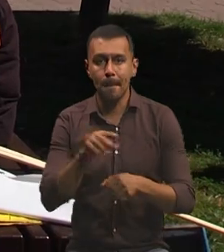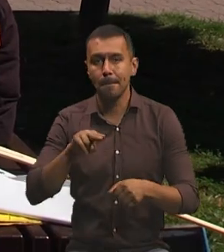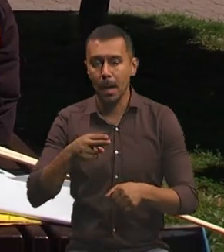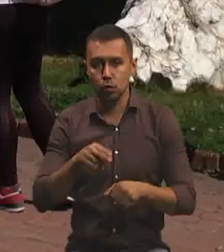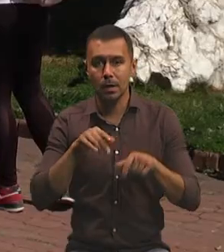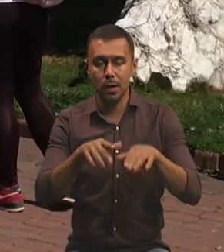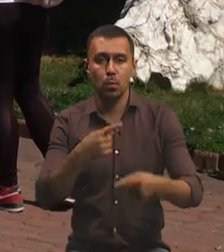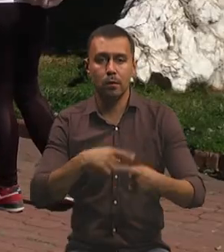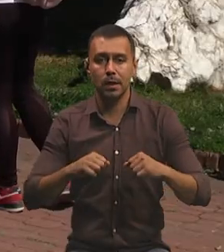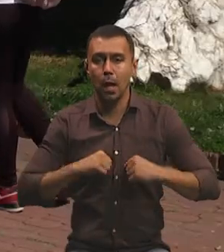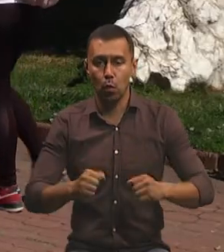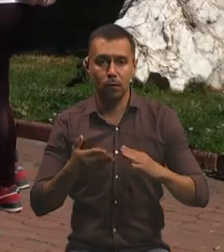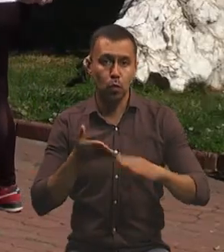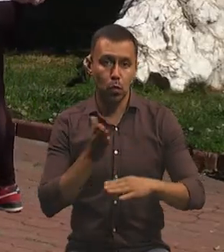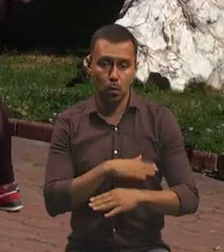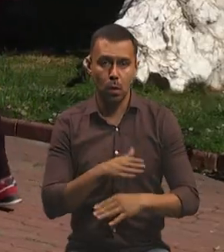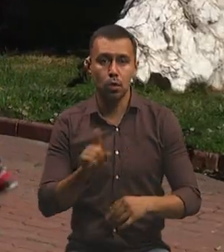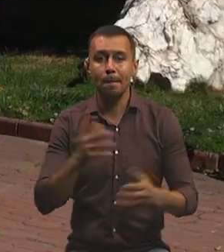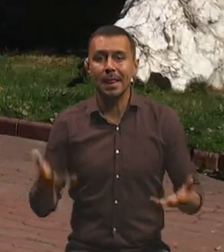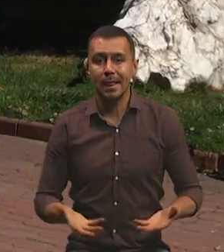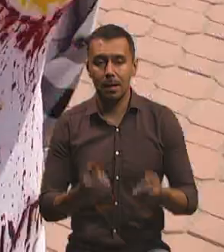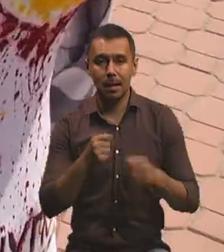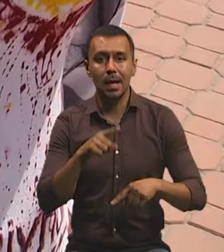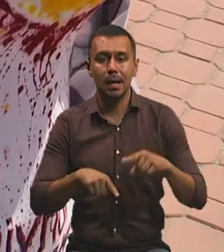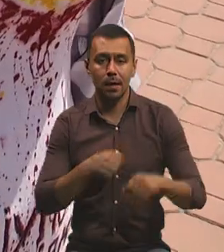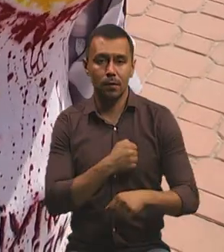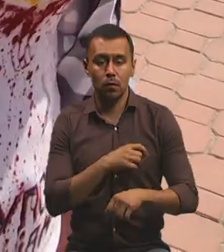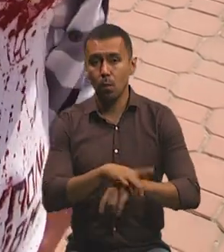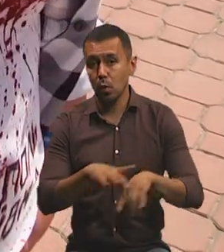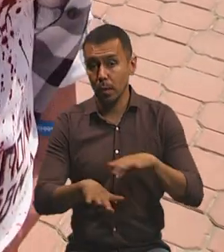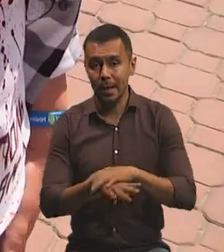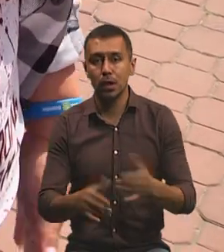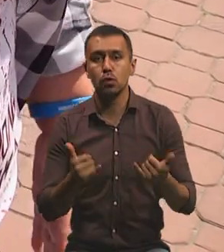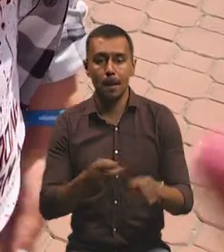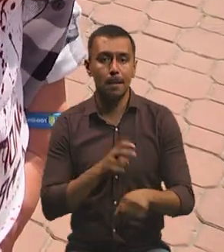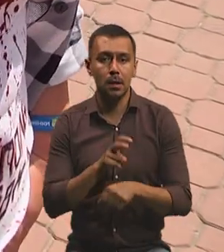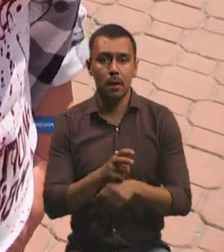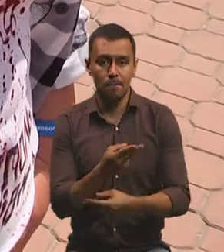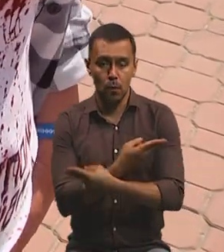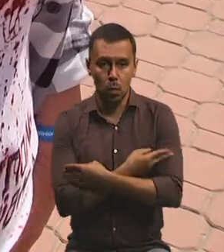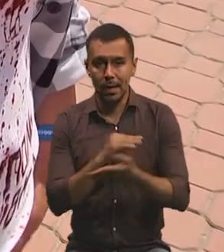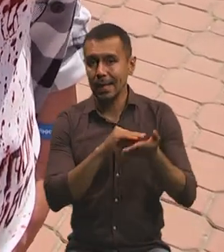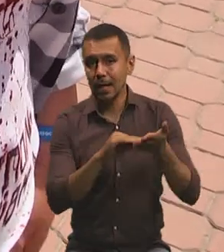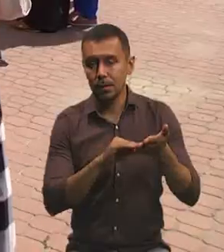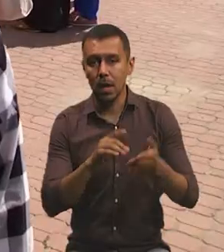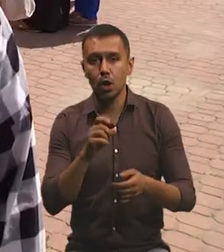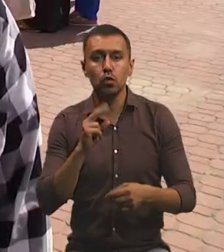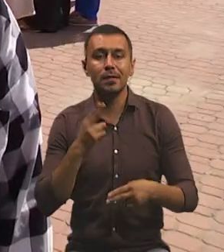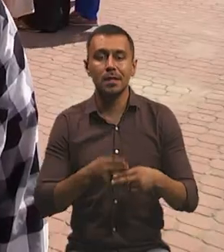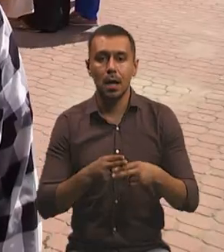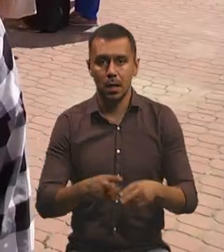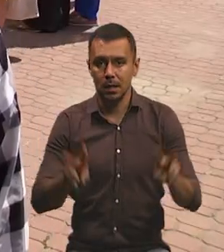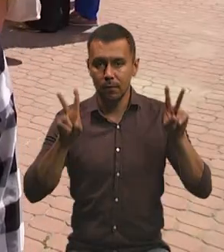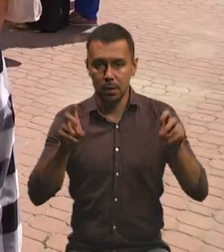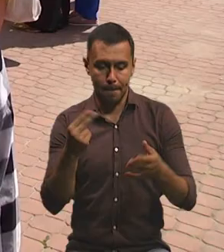п'ятничну акцію «Поверніть героїв додому», аби підтримати рідних військовополонених. Сьогодні прийшла у футболці з надписом «Азовсталь» та